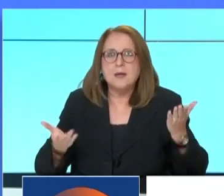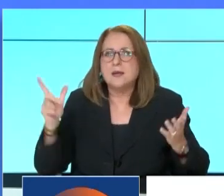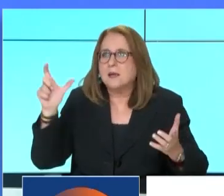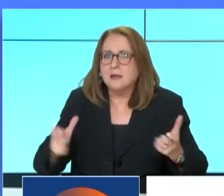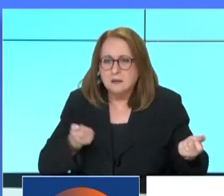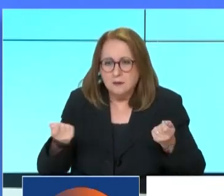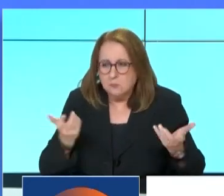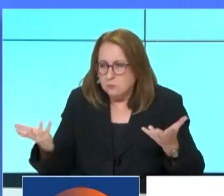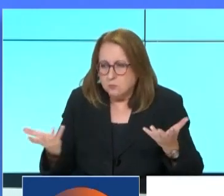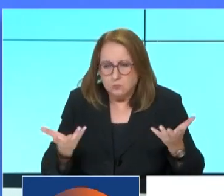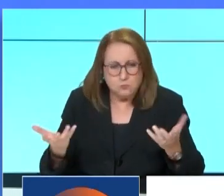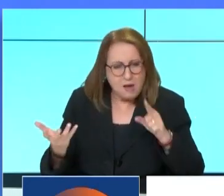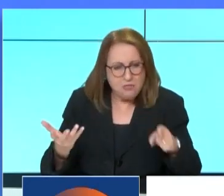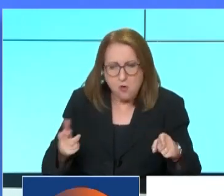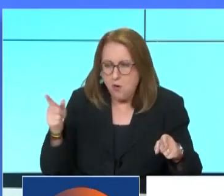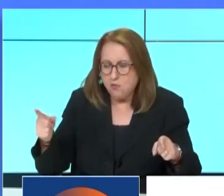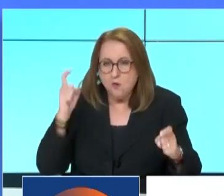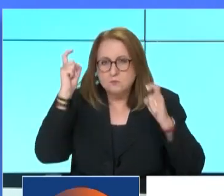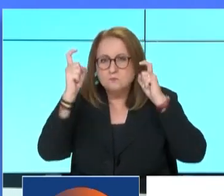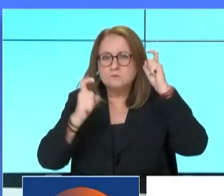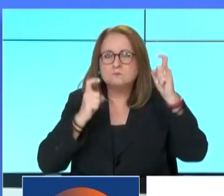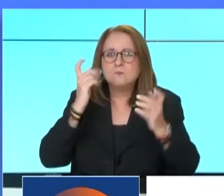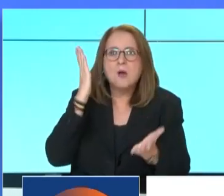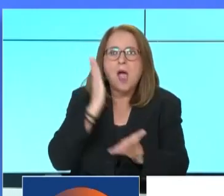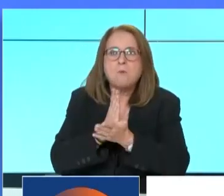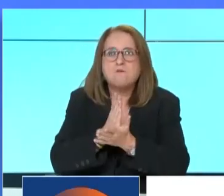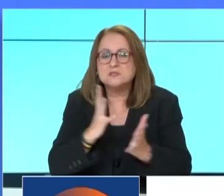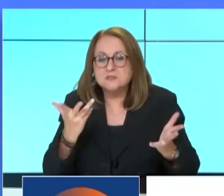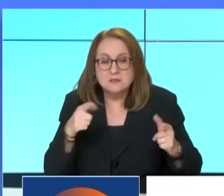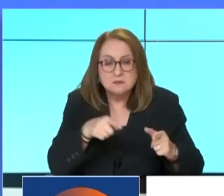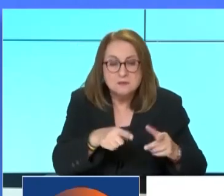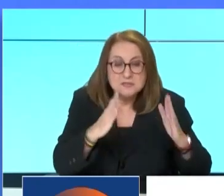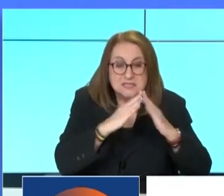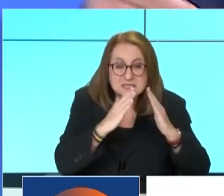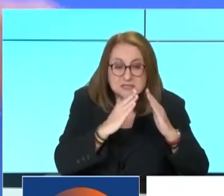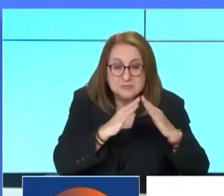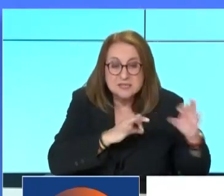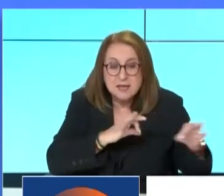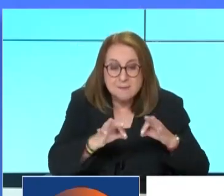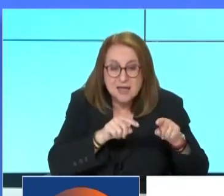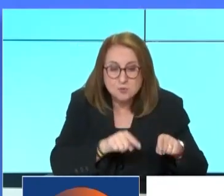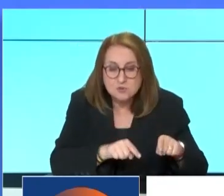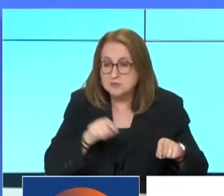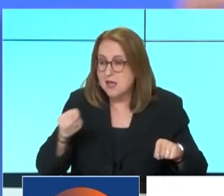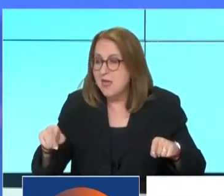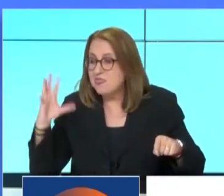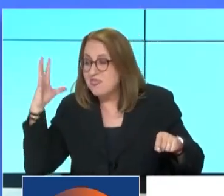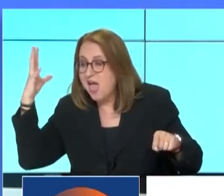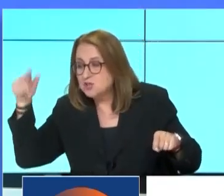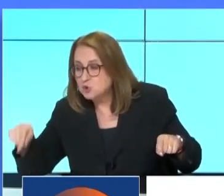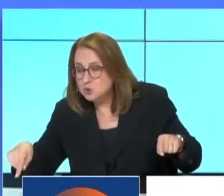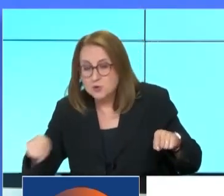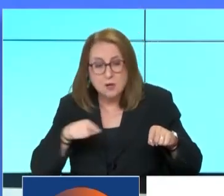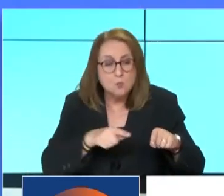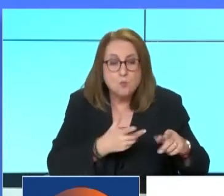στείλει ένα εναέριο μέσο. Πρέπει να λάβει υπόψη το αν κινδυνεύουν σπίτια και περιουσίες, ποια είναι η πορεία